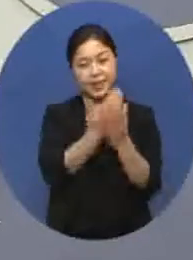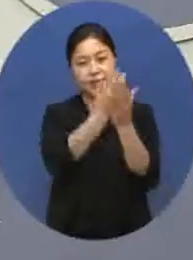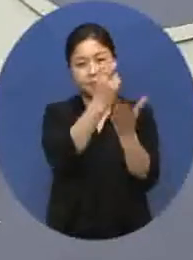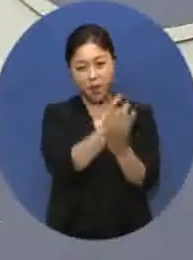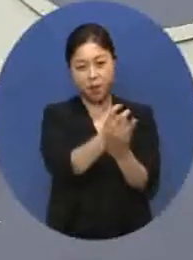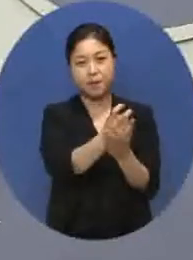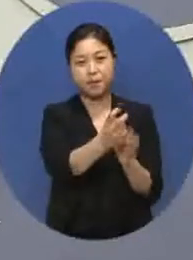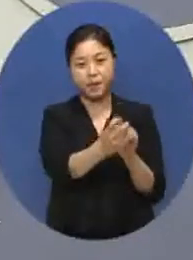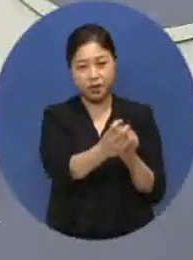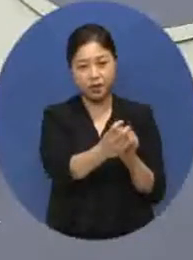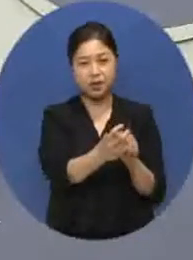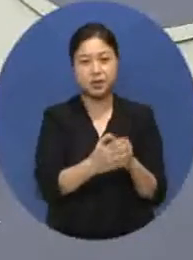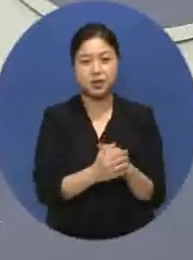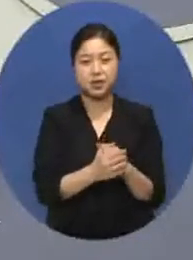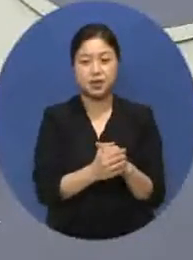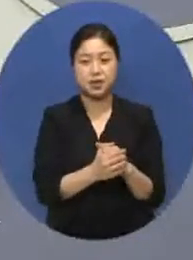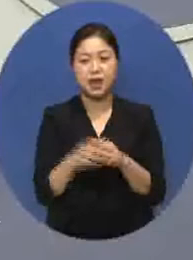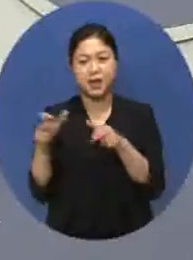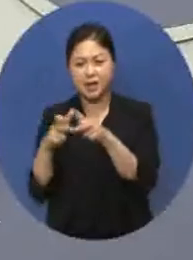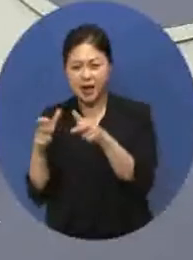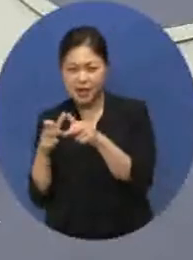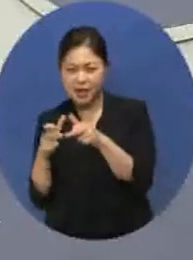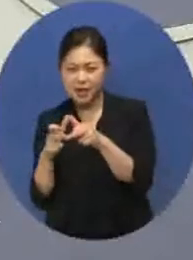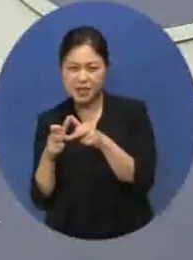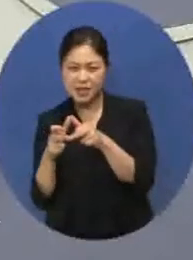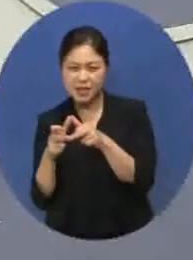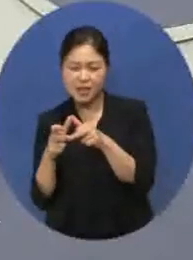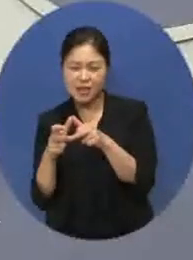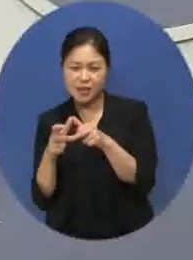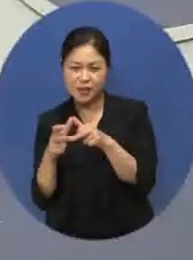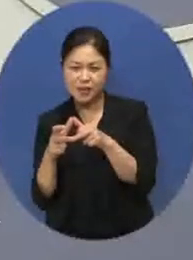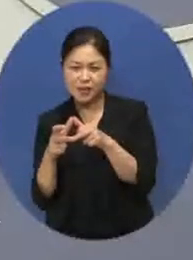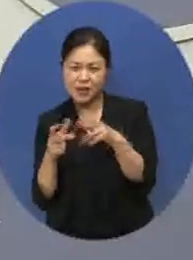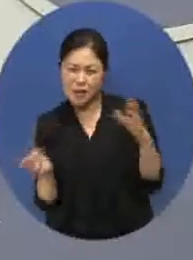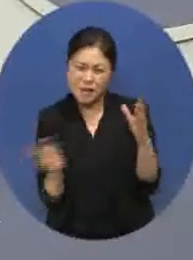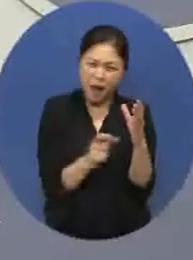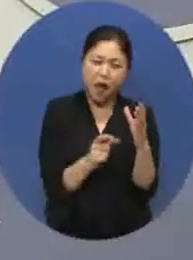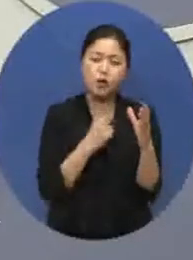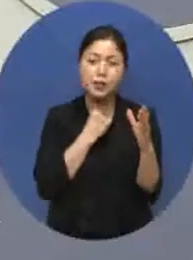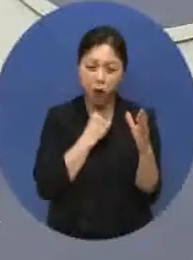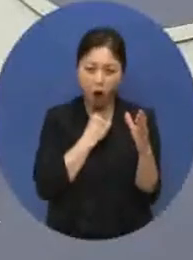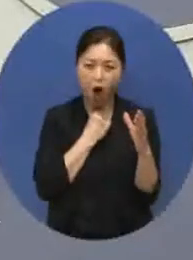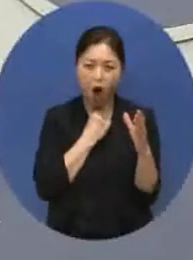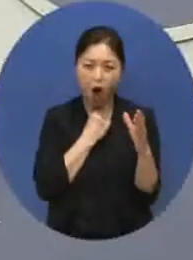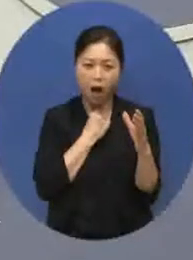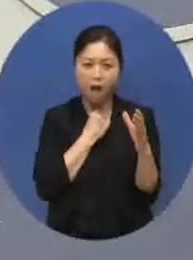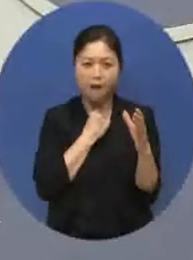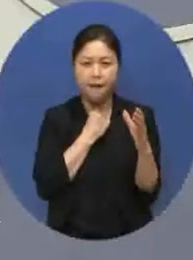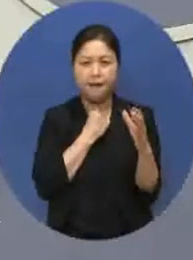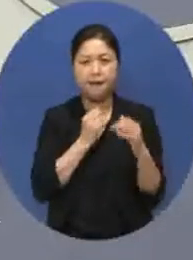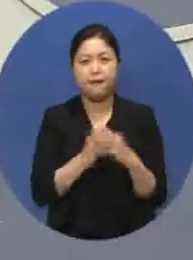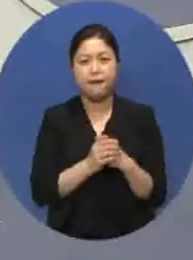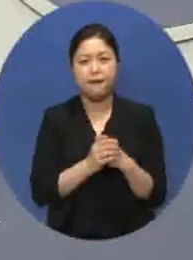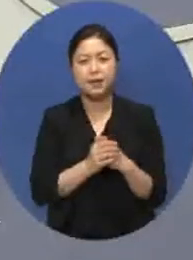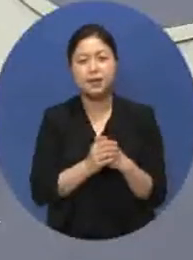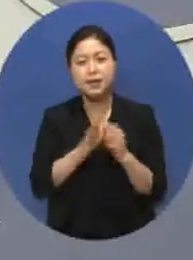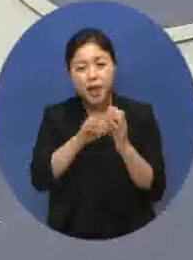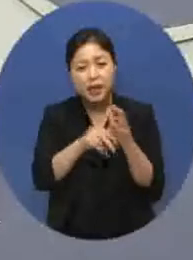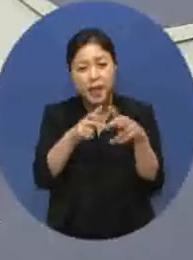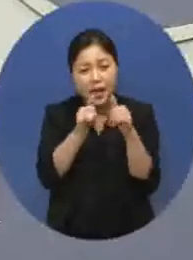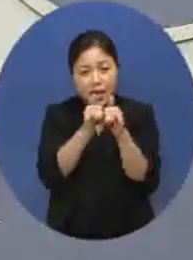거를 거기에 장애인 부분을 이제 장애인 부분을 집어넣으려고 그때 당시에는